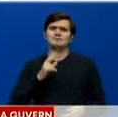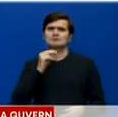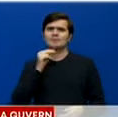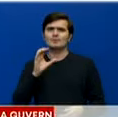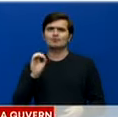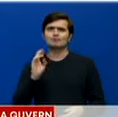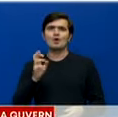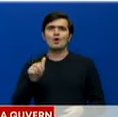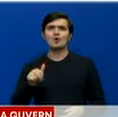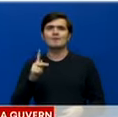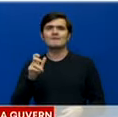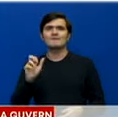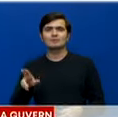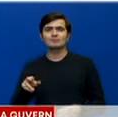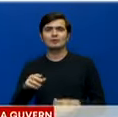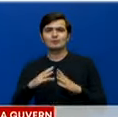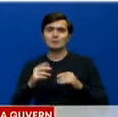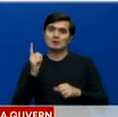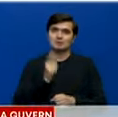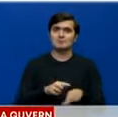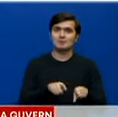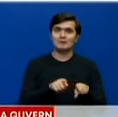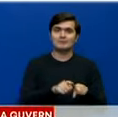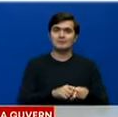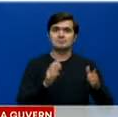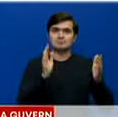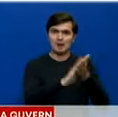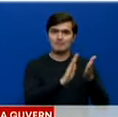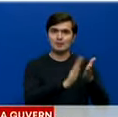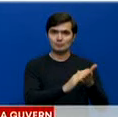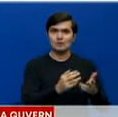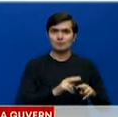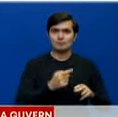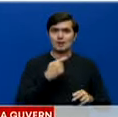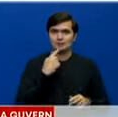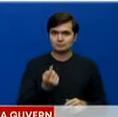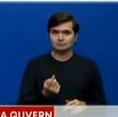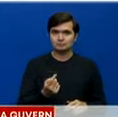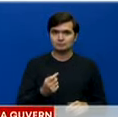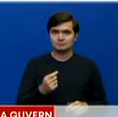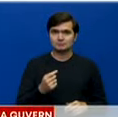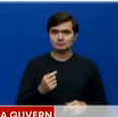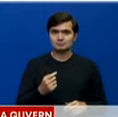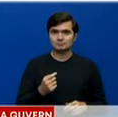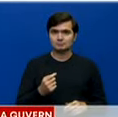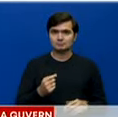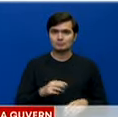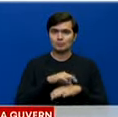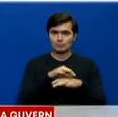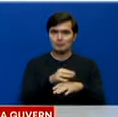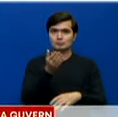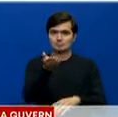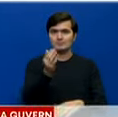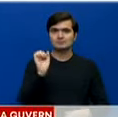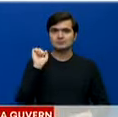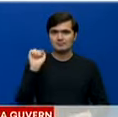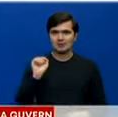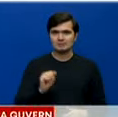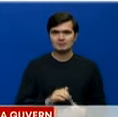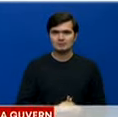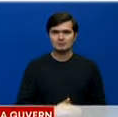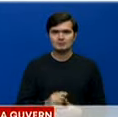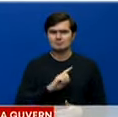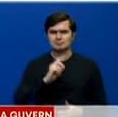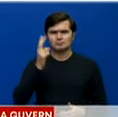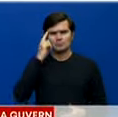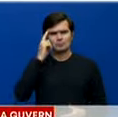la noi în țară, trebuie aplaudat, așa cum am auzit o declarație făcută de liderul dumneavoastră, de fapt, activ? Nu